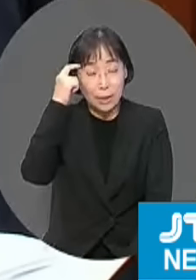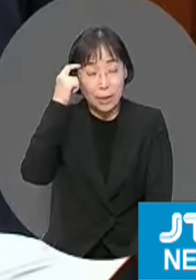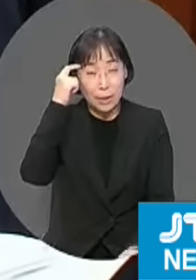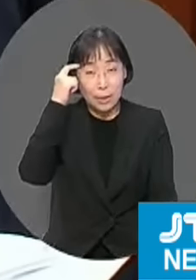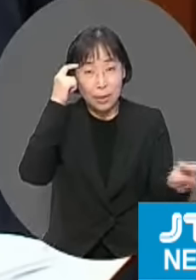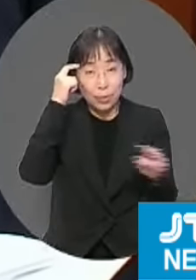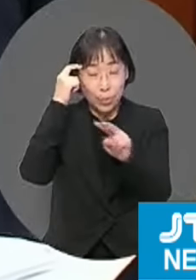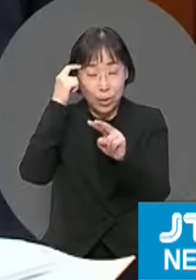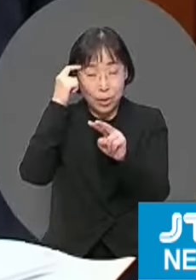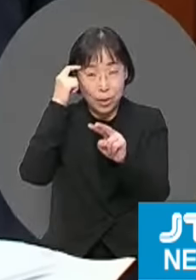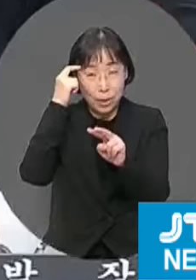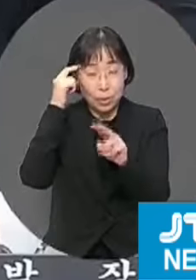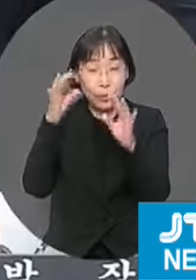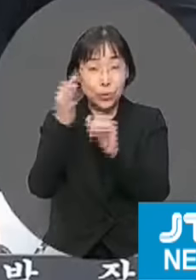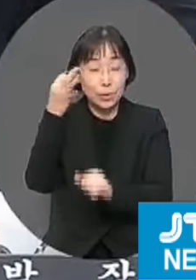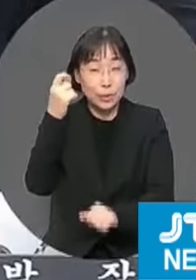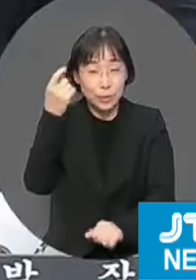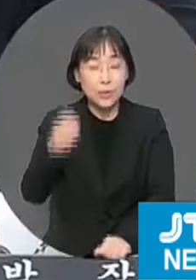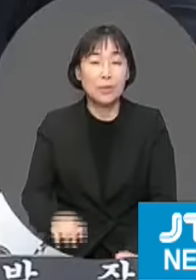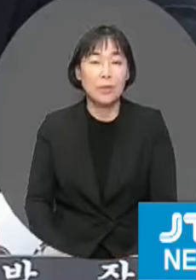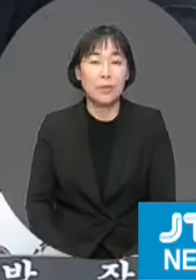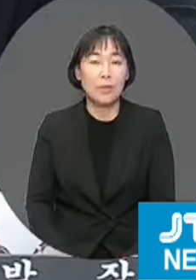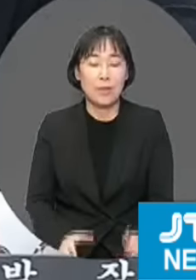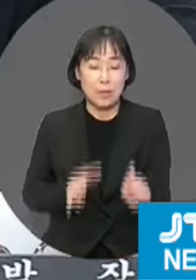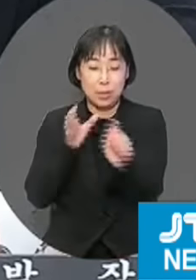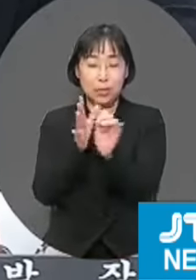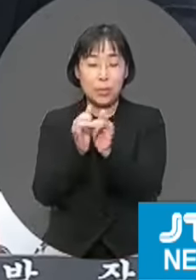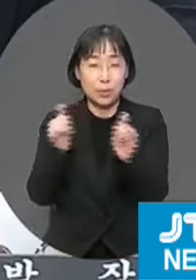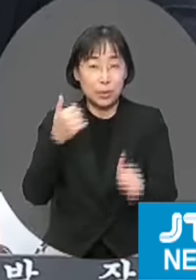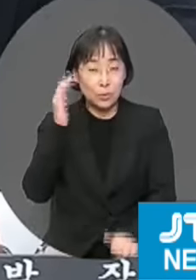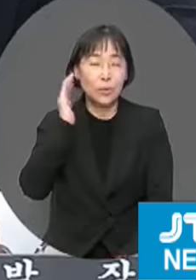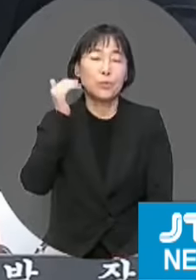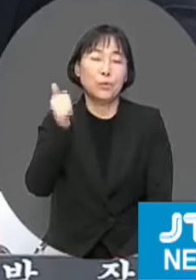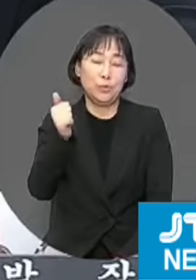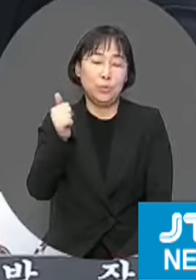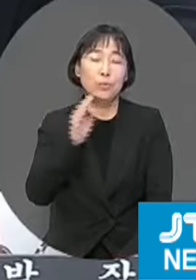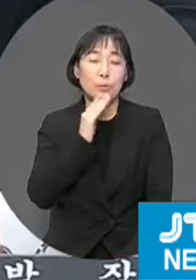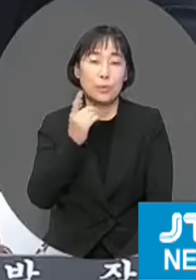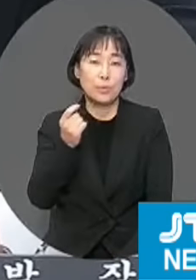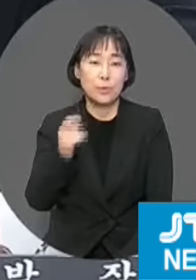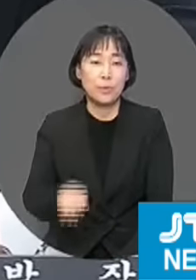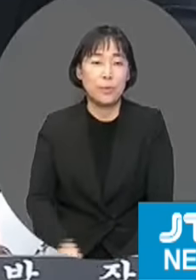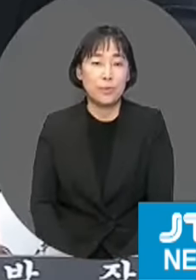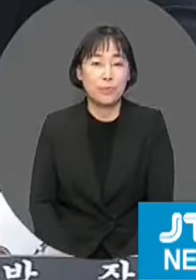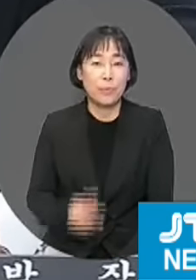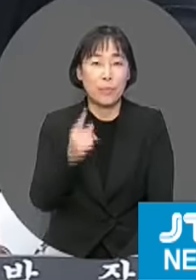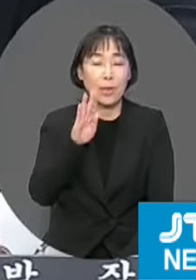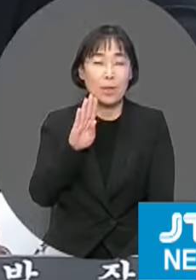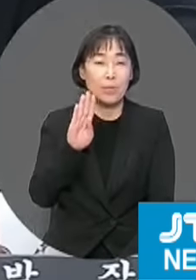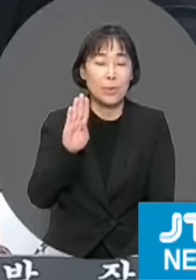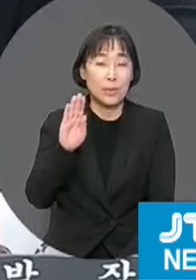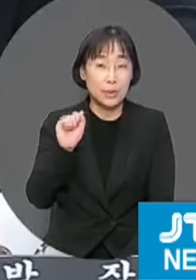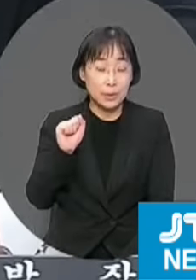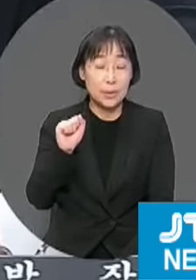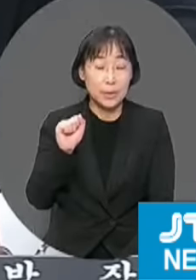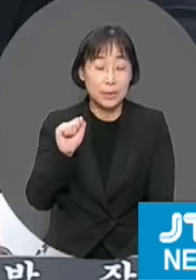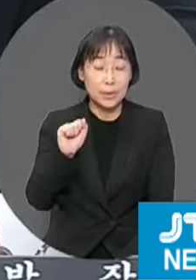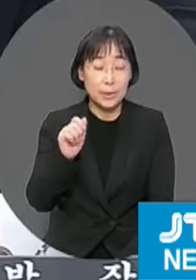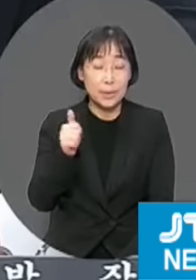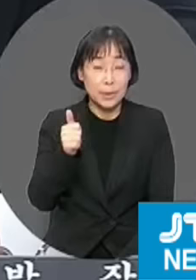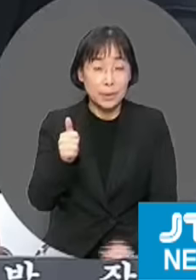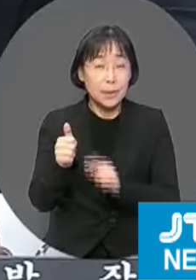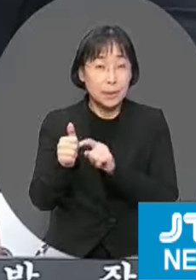임명권자는 대통령입니다. 예예, 예. 그렇죠. 박장문 후보자는 본인이 KBS 사장 선임이 대통령과의 대담에서 디올백수수 정황을